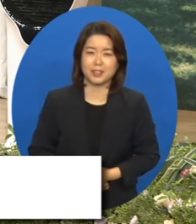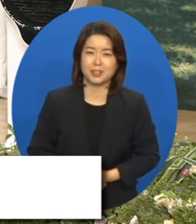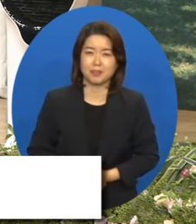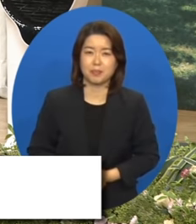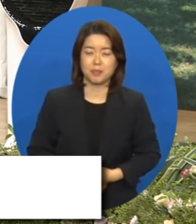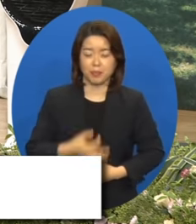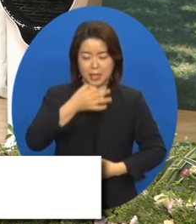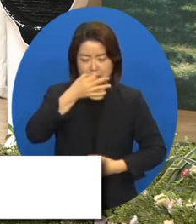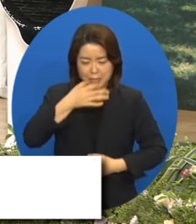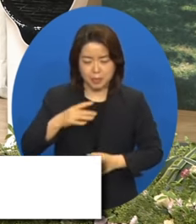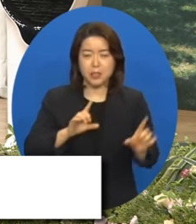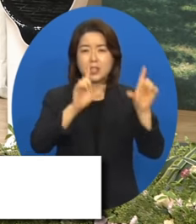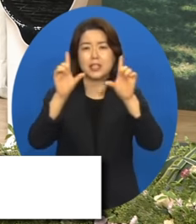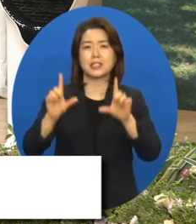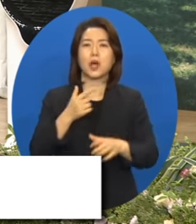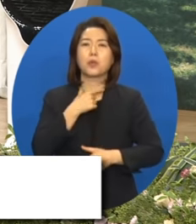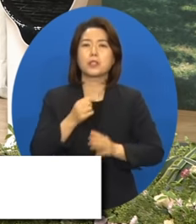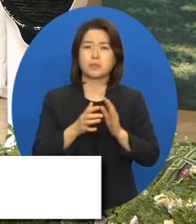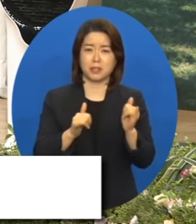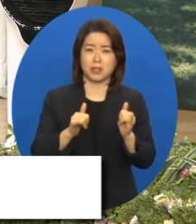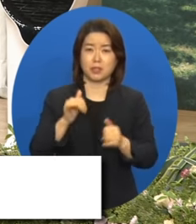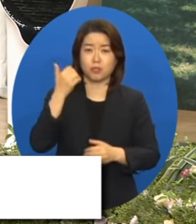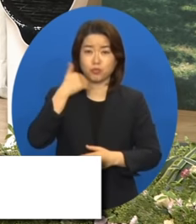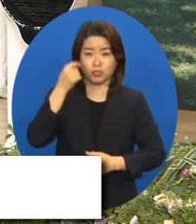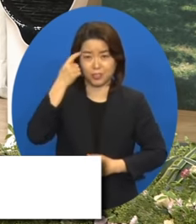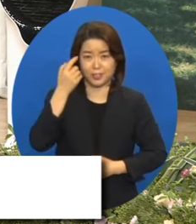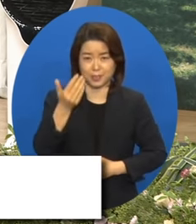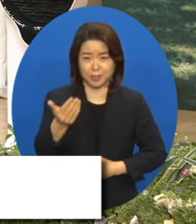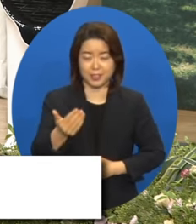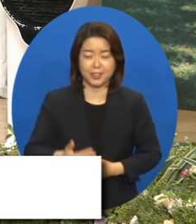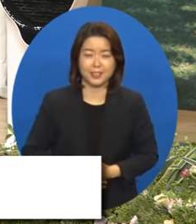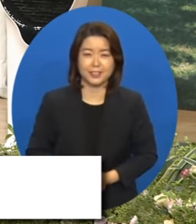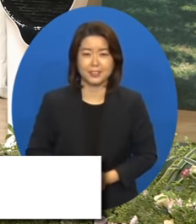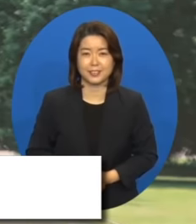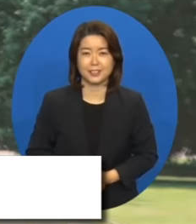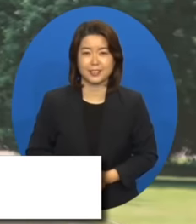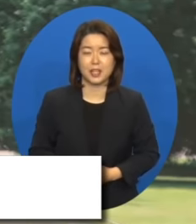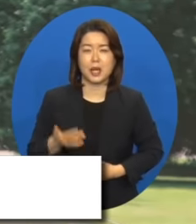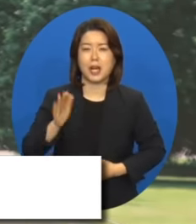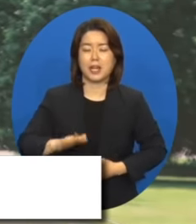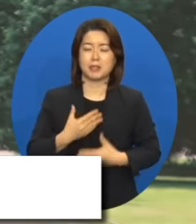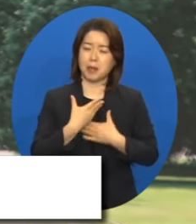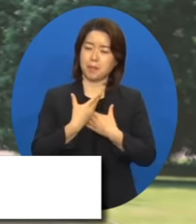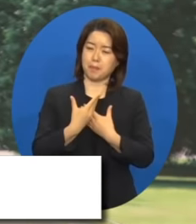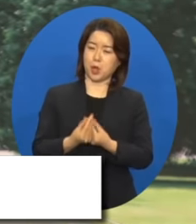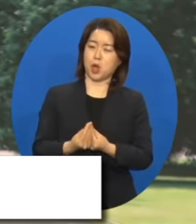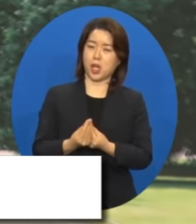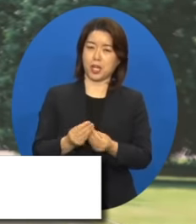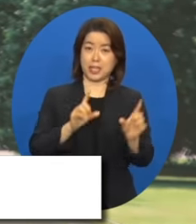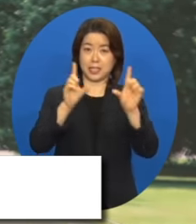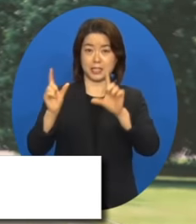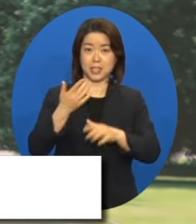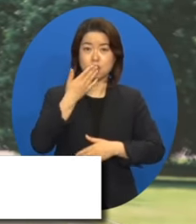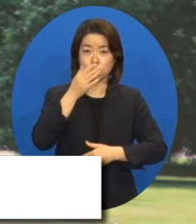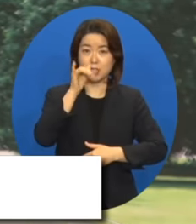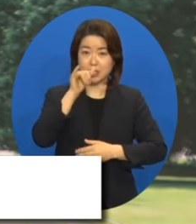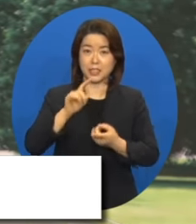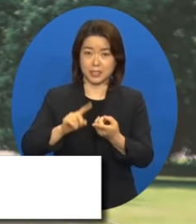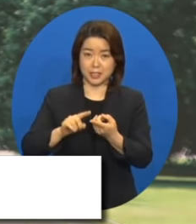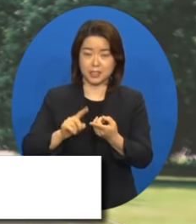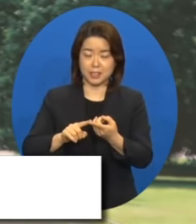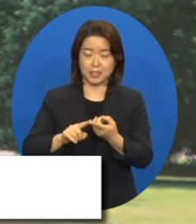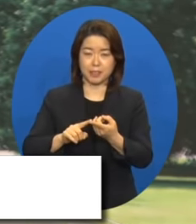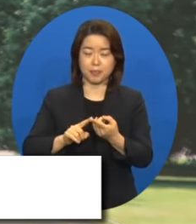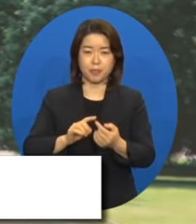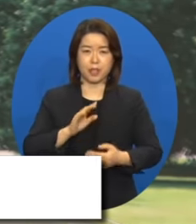힘들게 살고 싶은 사람 누가 있겠어요? 그런데 편하게 살 수 있다는 것 자체가